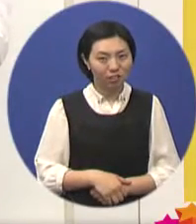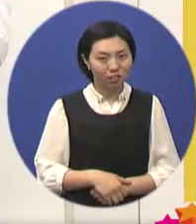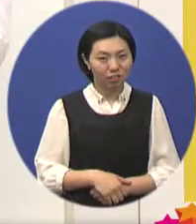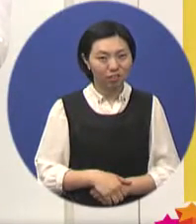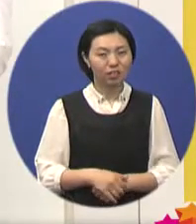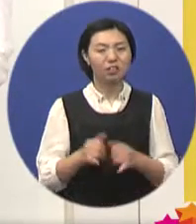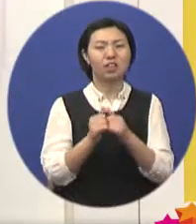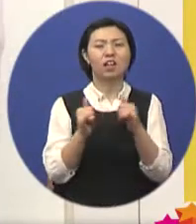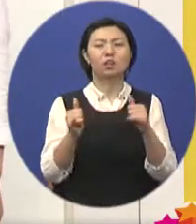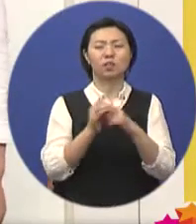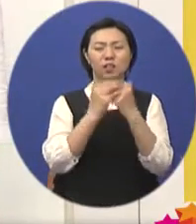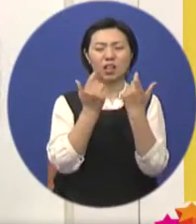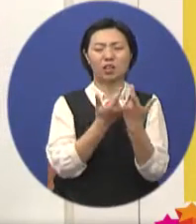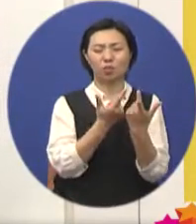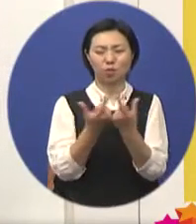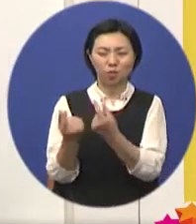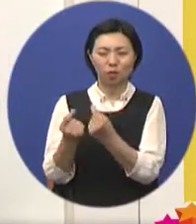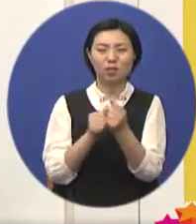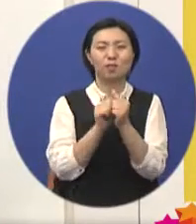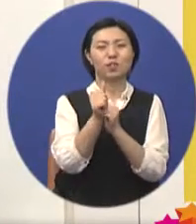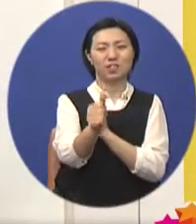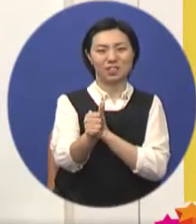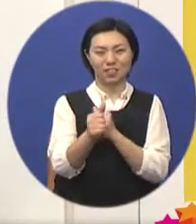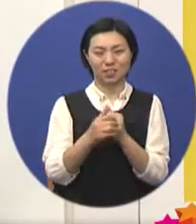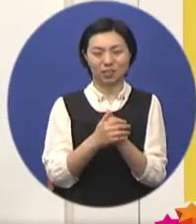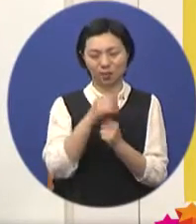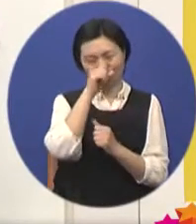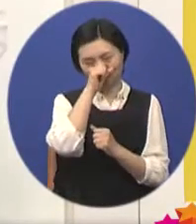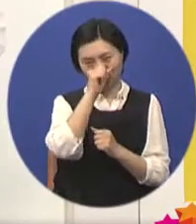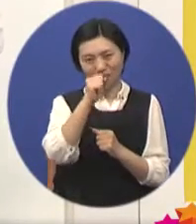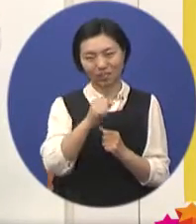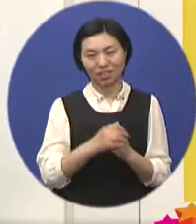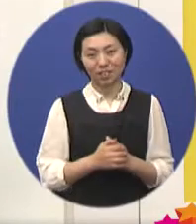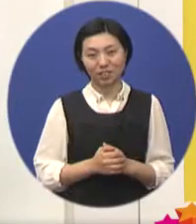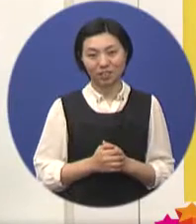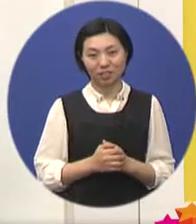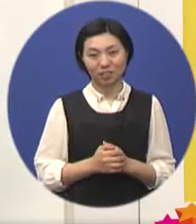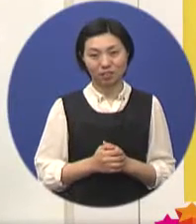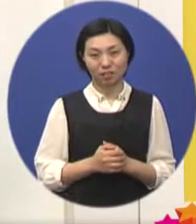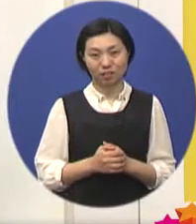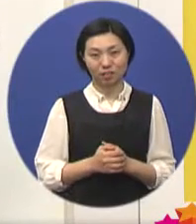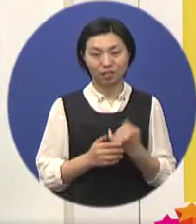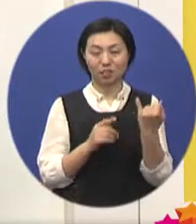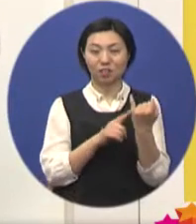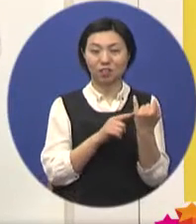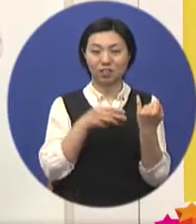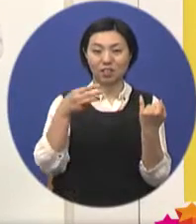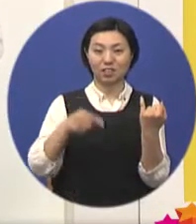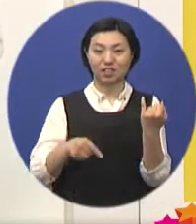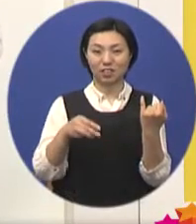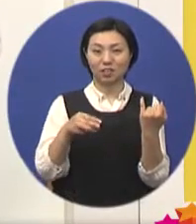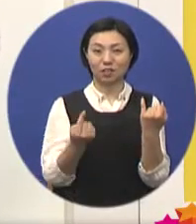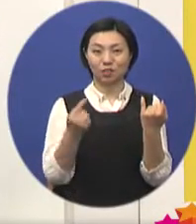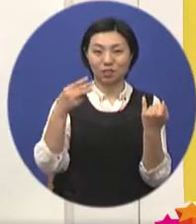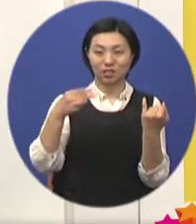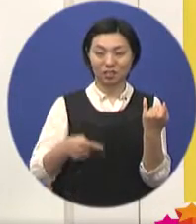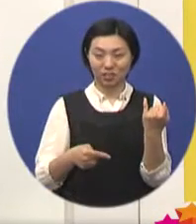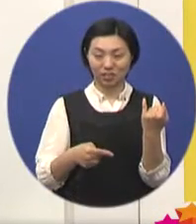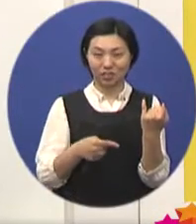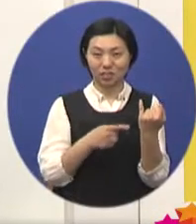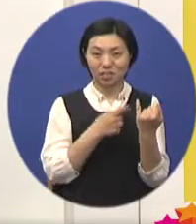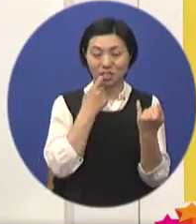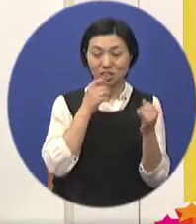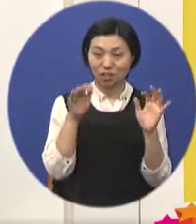사람들은 다 멋지고 좋잖아요. 아 멋지고 좋아요. 아니 우리 트로트 천사께서 저를 뭐라고 물어보냐면